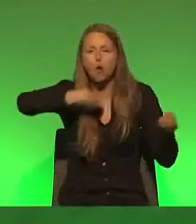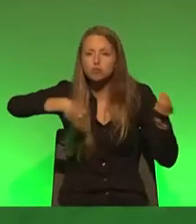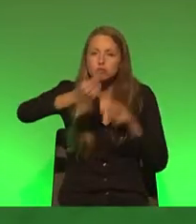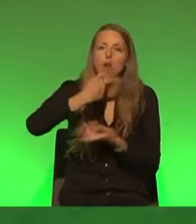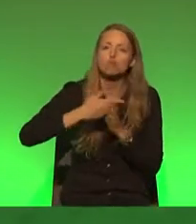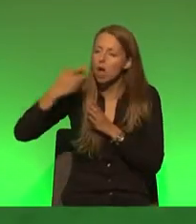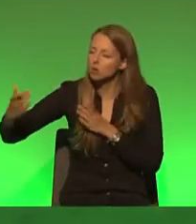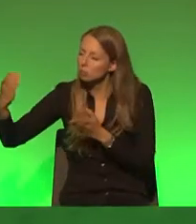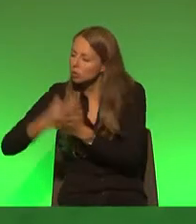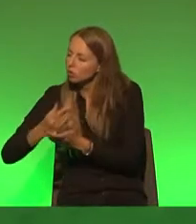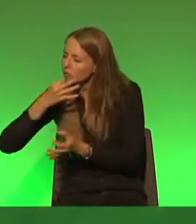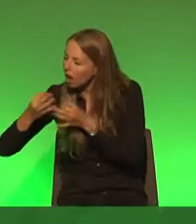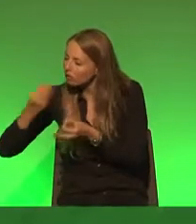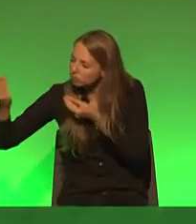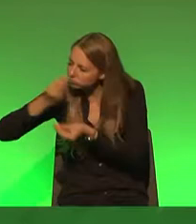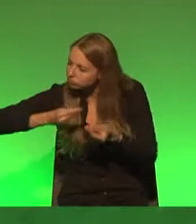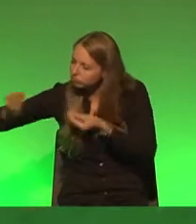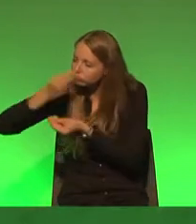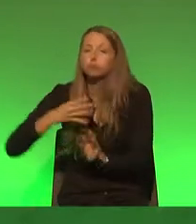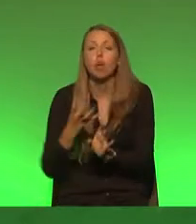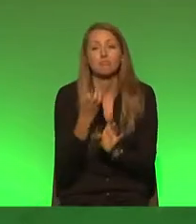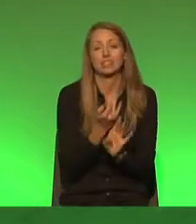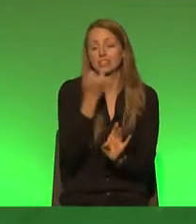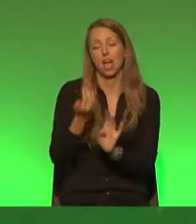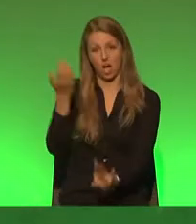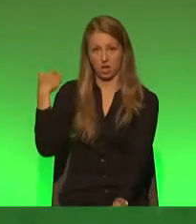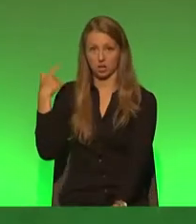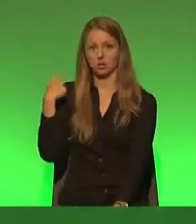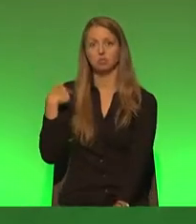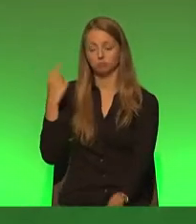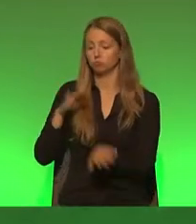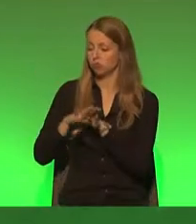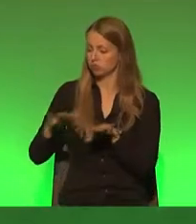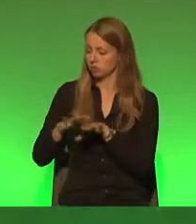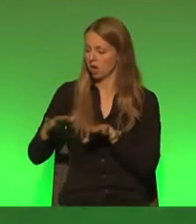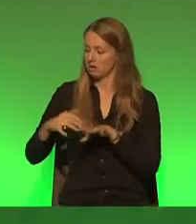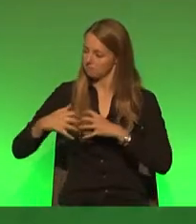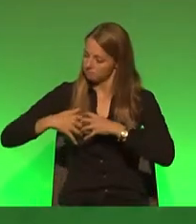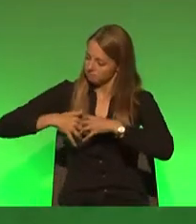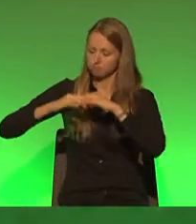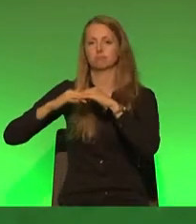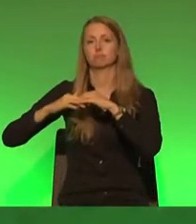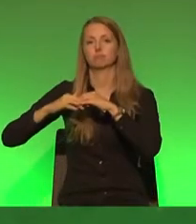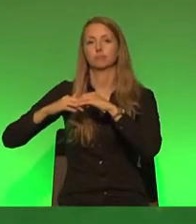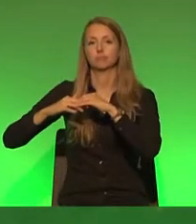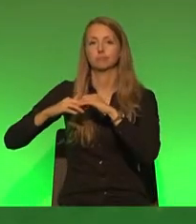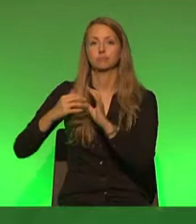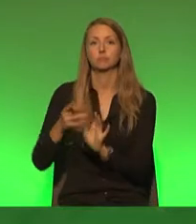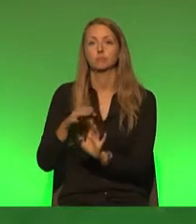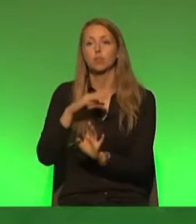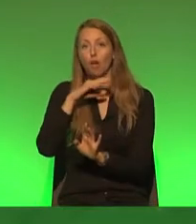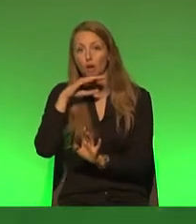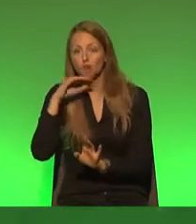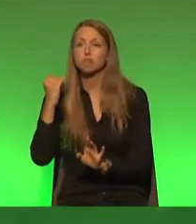anderen. Und vor 40 Jahren wurde unsere Partei da auf dem Fundament der Basisdemokratie gegründet. Vieles haben wir